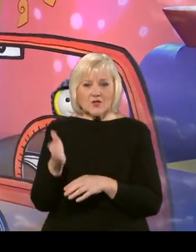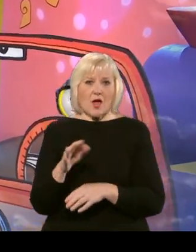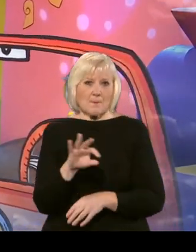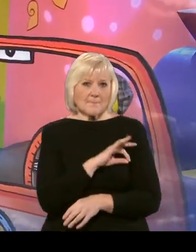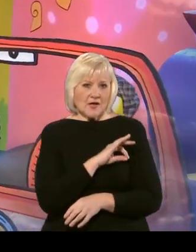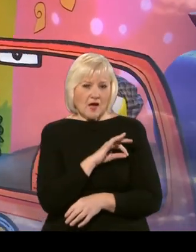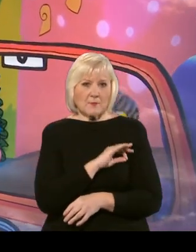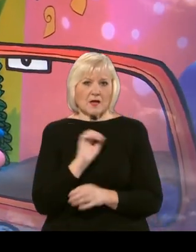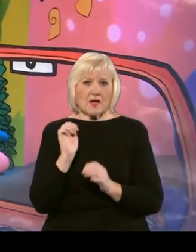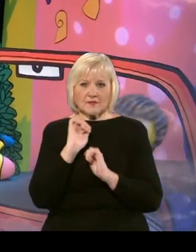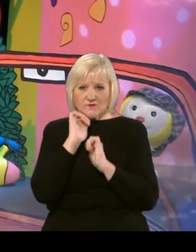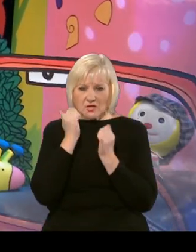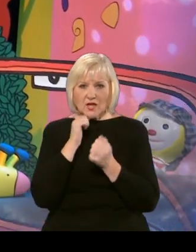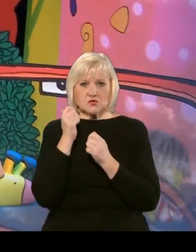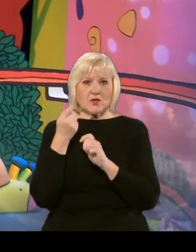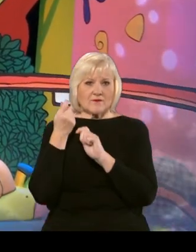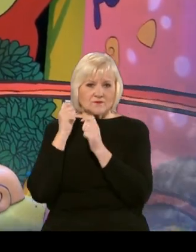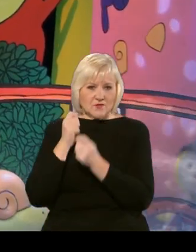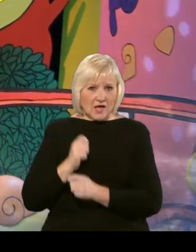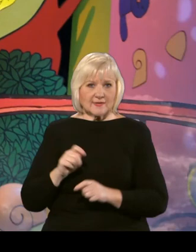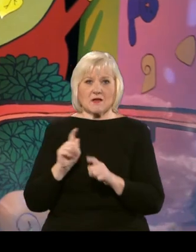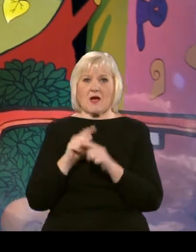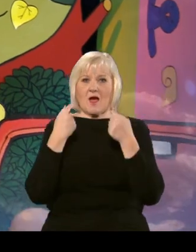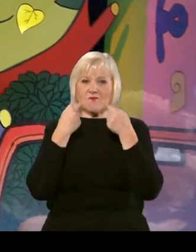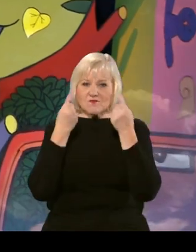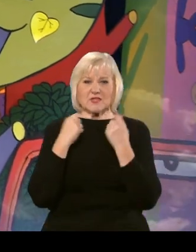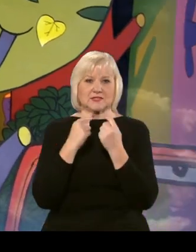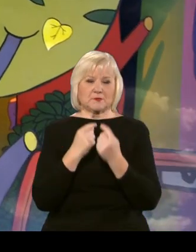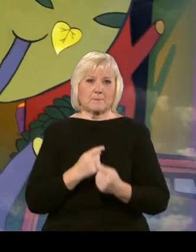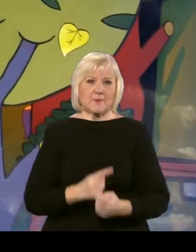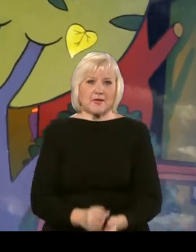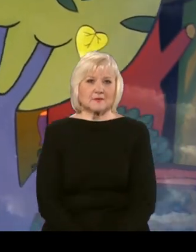kamarády Františkem, Faninkou a